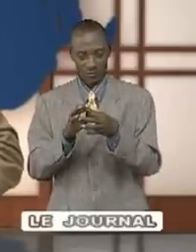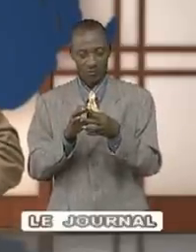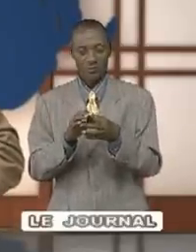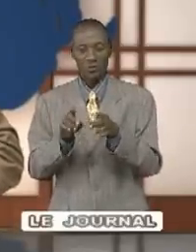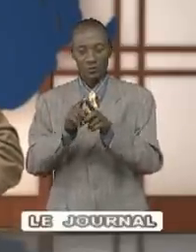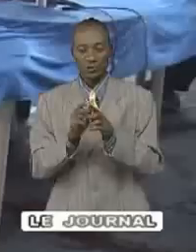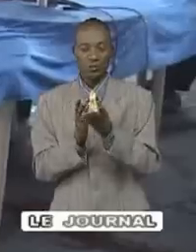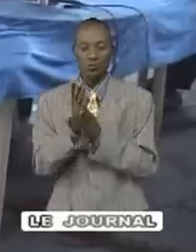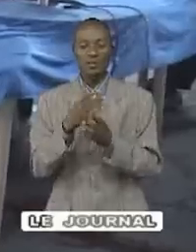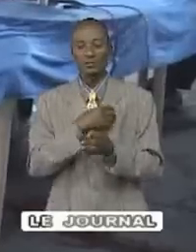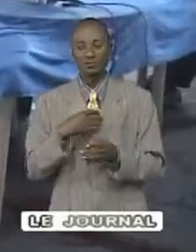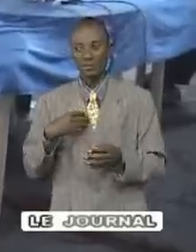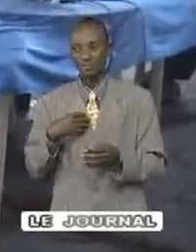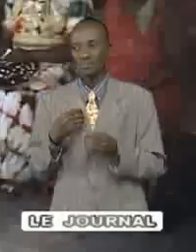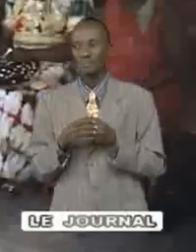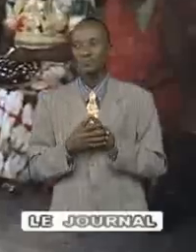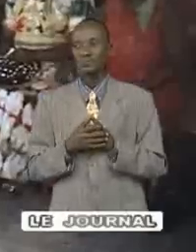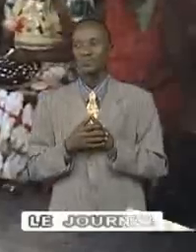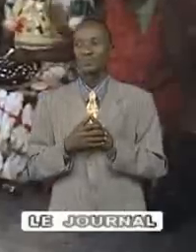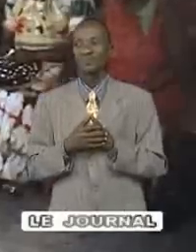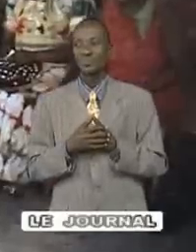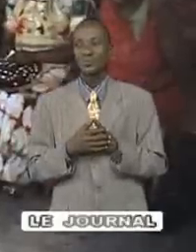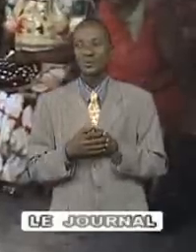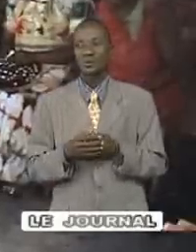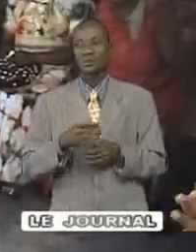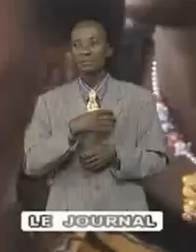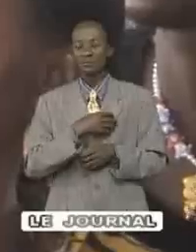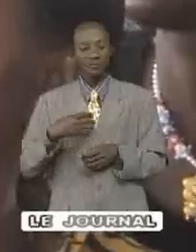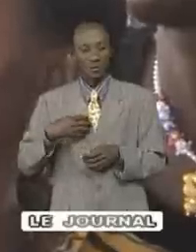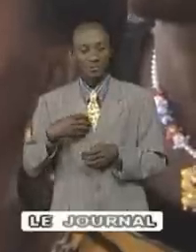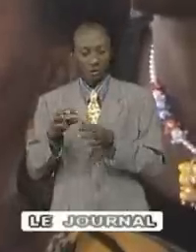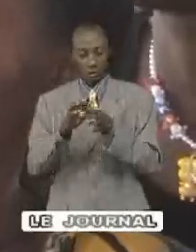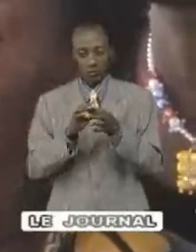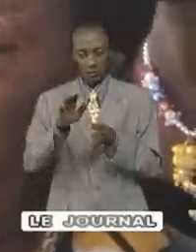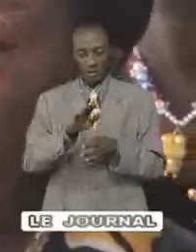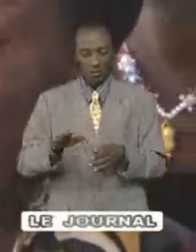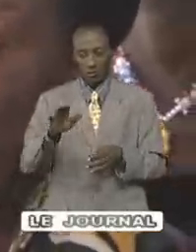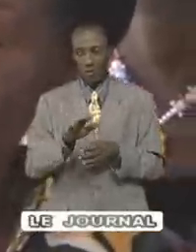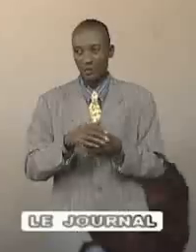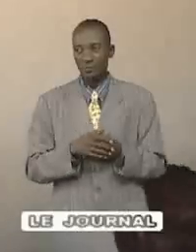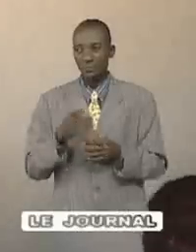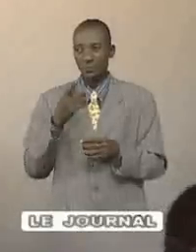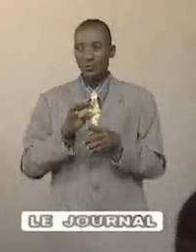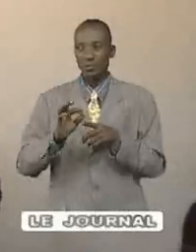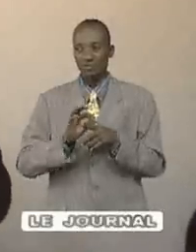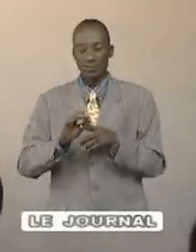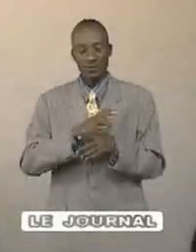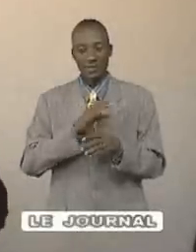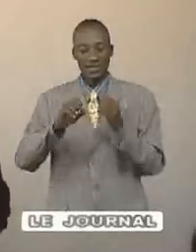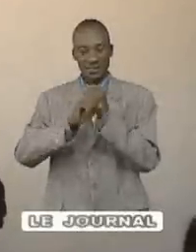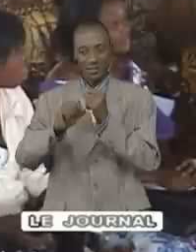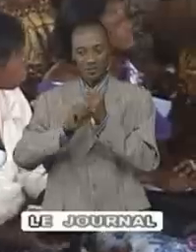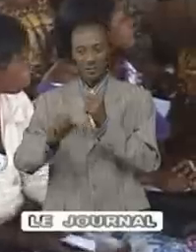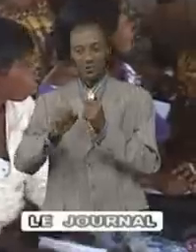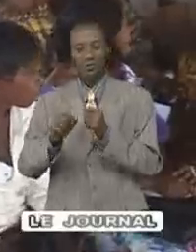Suivez. Femmes membres de l'Union nationale des femmes, UNAF en sigle, habituées à la formation, la sensibilisation et à